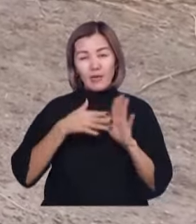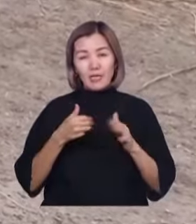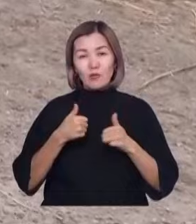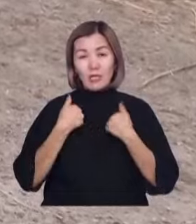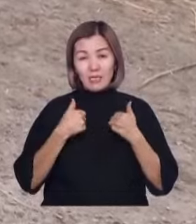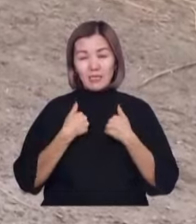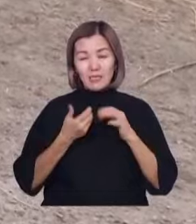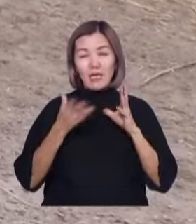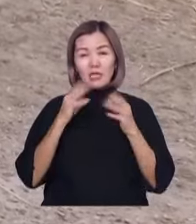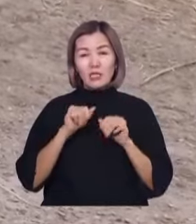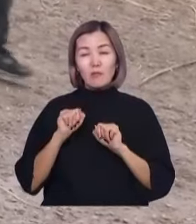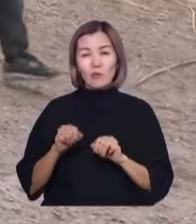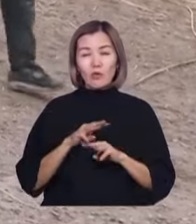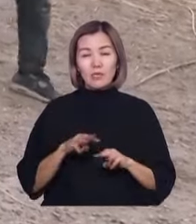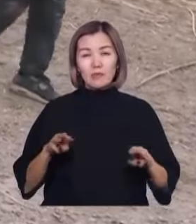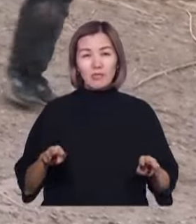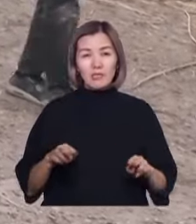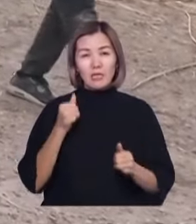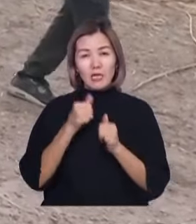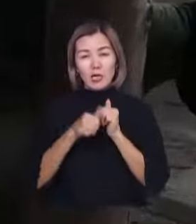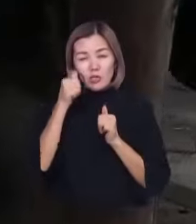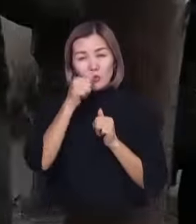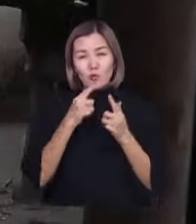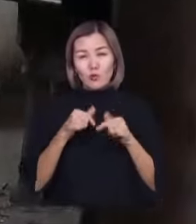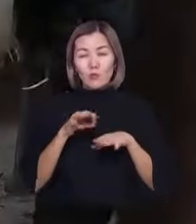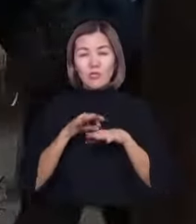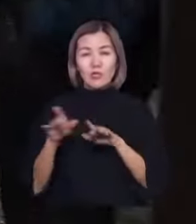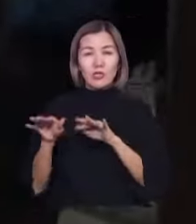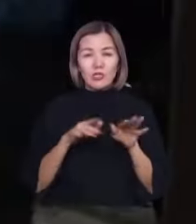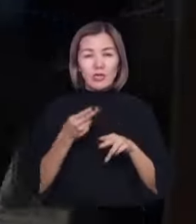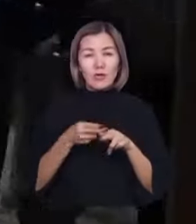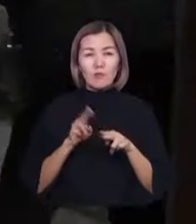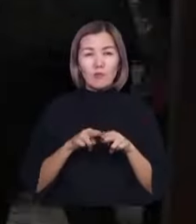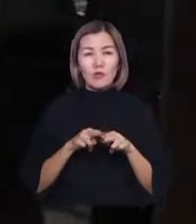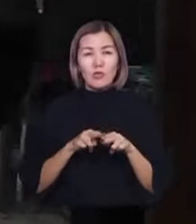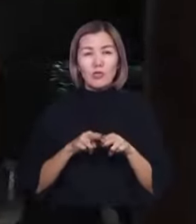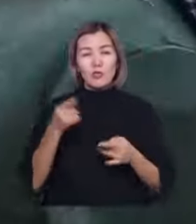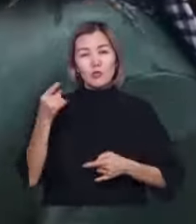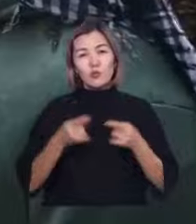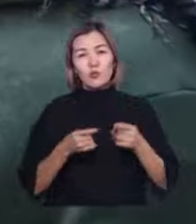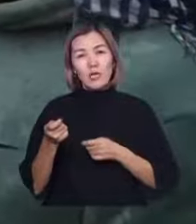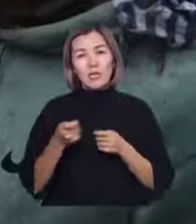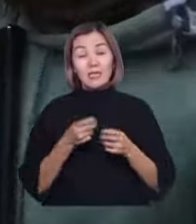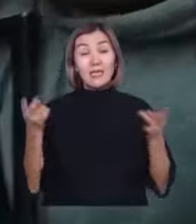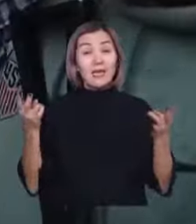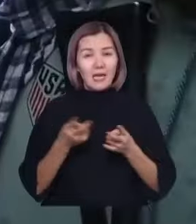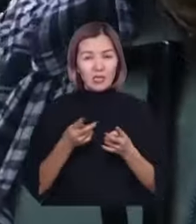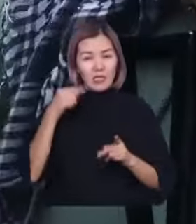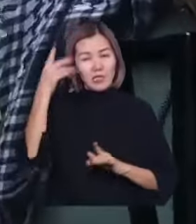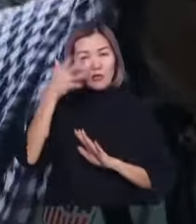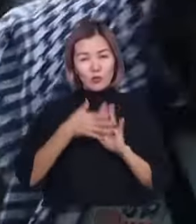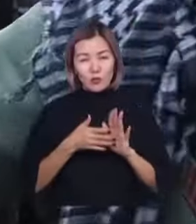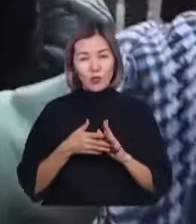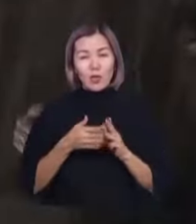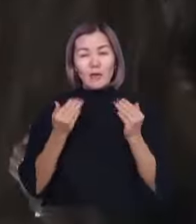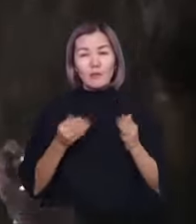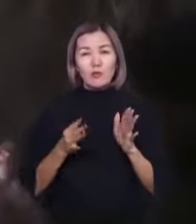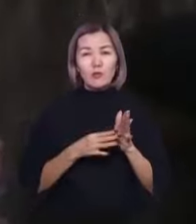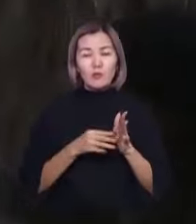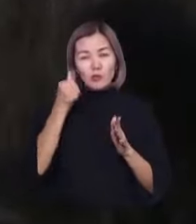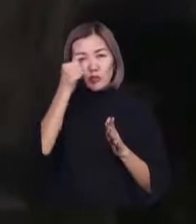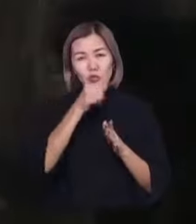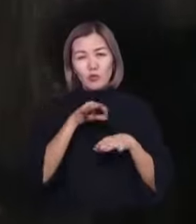тырыстық. Жалпы Қорғаныс министрлігі жыл сайын ұйымдастырып жүрген бұл шараның журналистерге өте қажет екенін түсіндік. Биыл 9-шы